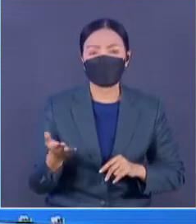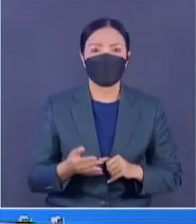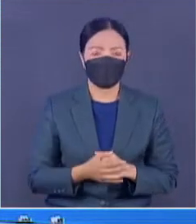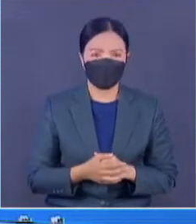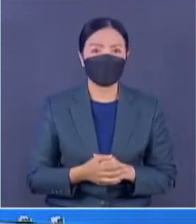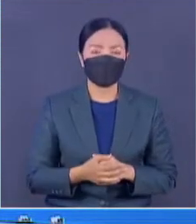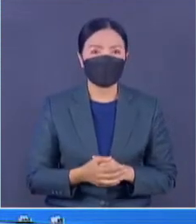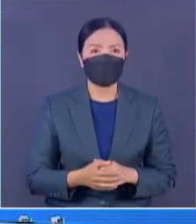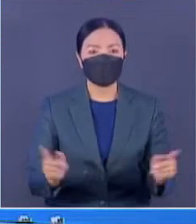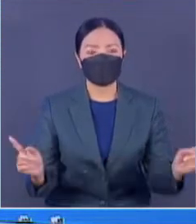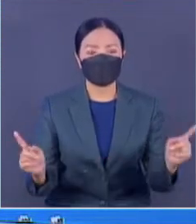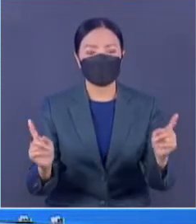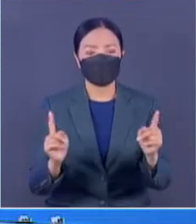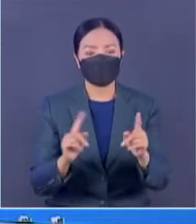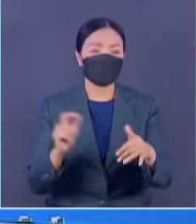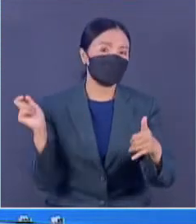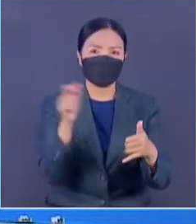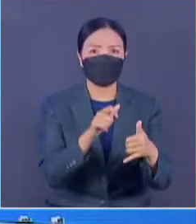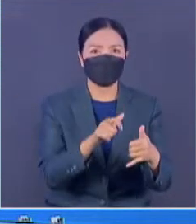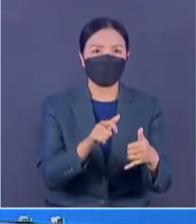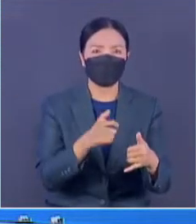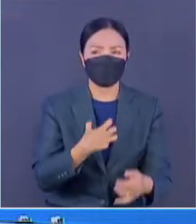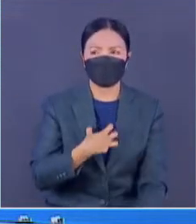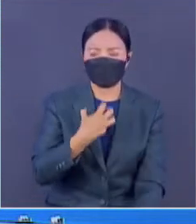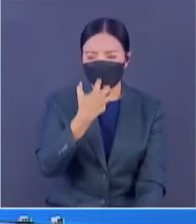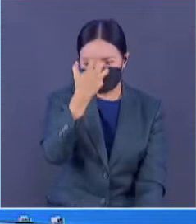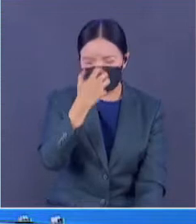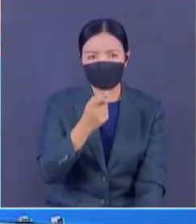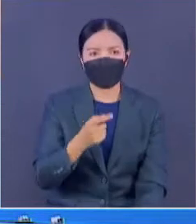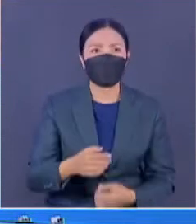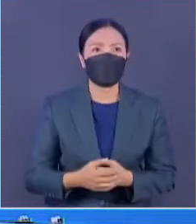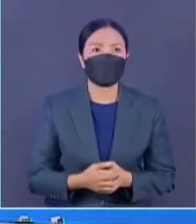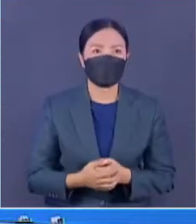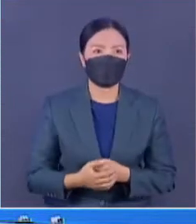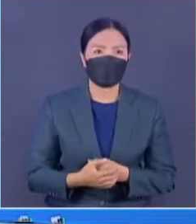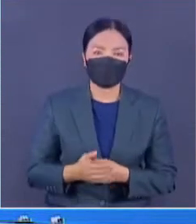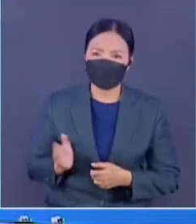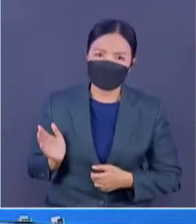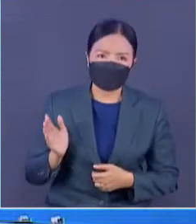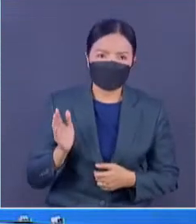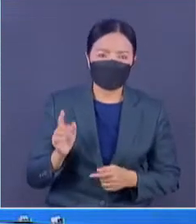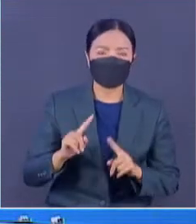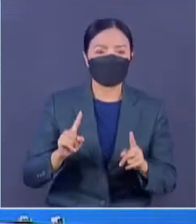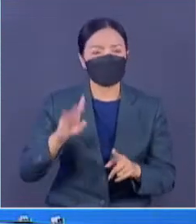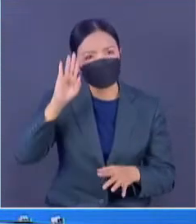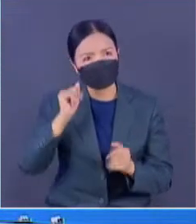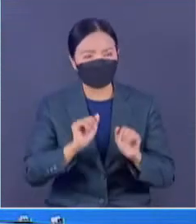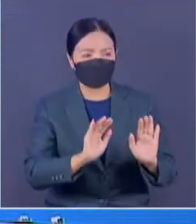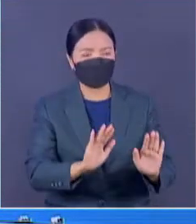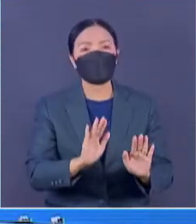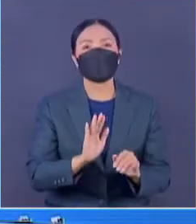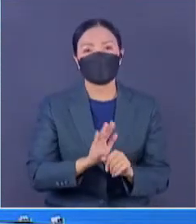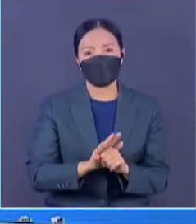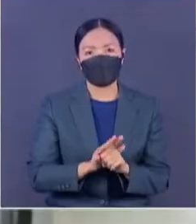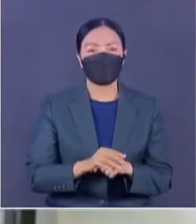ที่ผู้เสียหายเจอหน้ากับผู้ก่อเหตุโกรธค่ะคุณผู้ชมทนไม่ไหวพร้อมที่จะง้างมือตบเข้าที่หน้าเลยนะคะแต่ว่าเจ้าที่ตำรวจนั้นห้ามไว้ได้ทัน